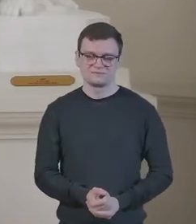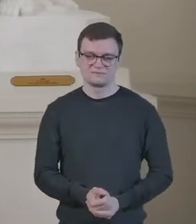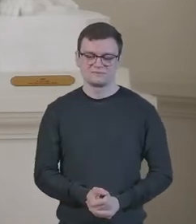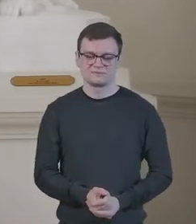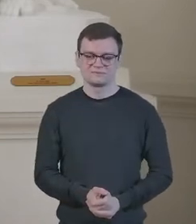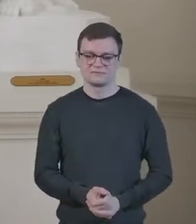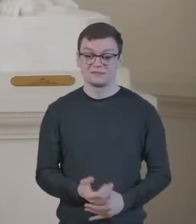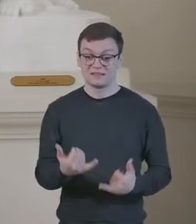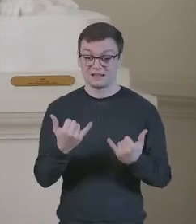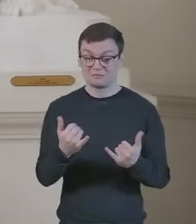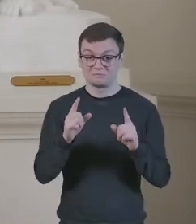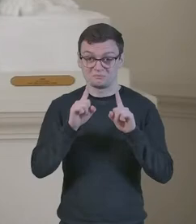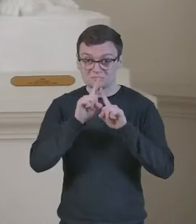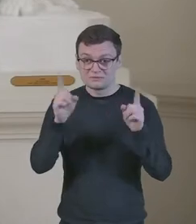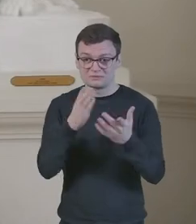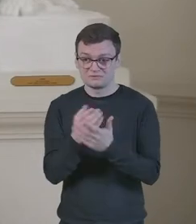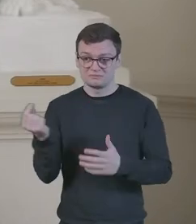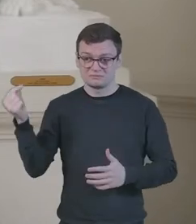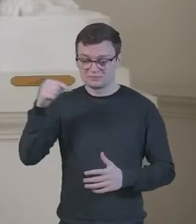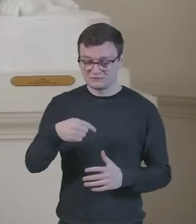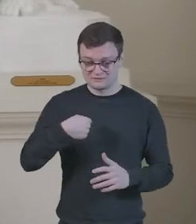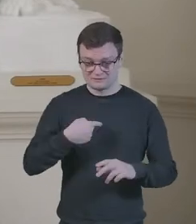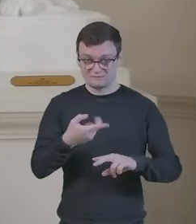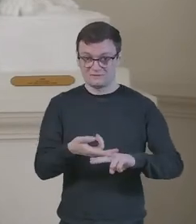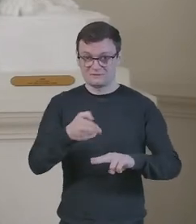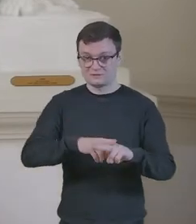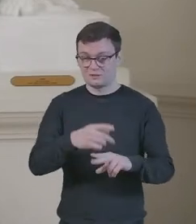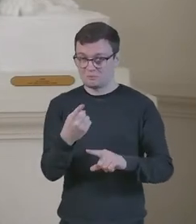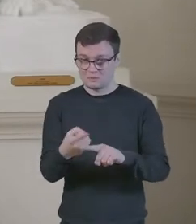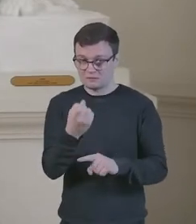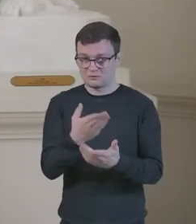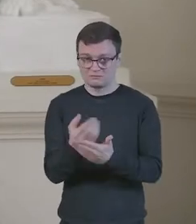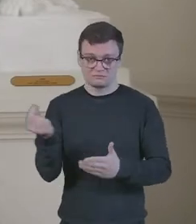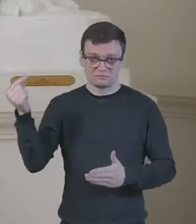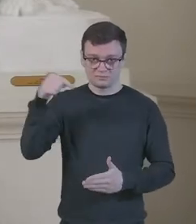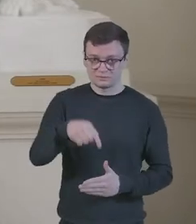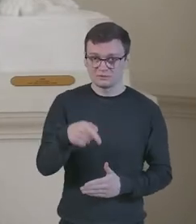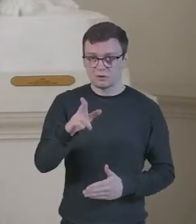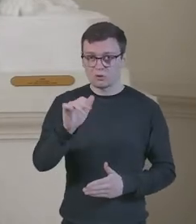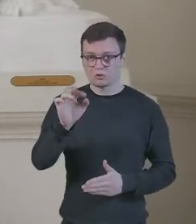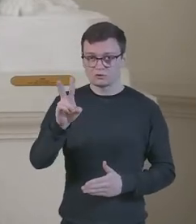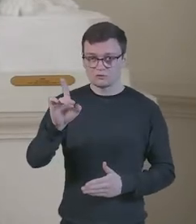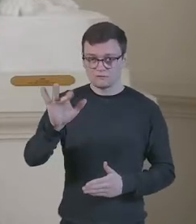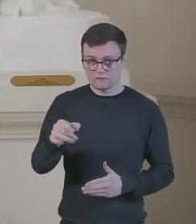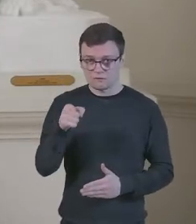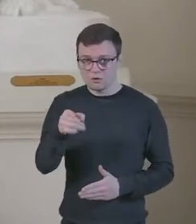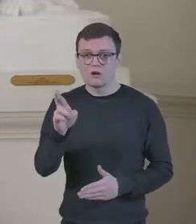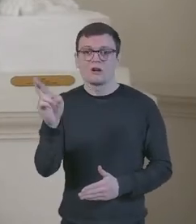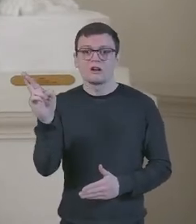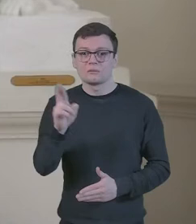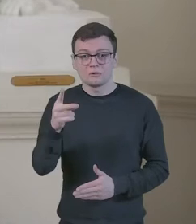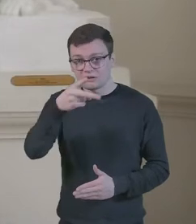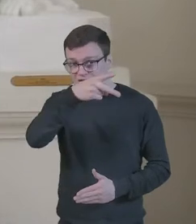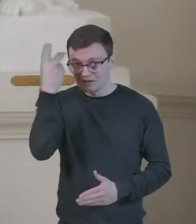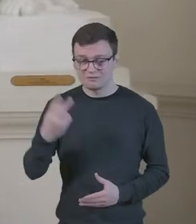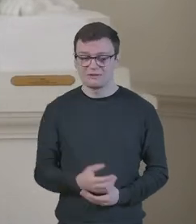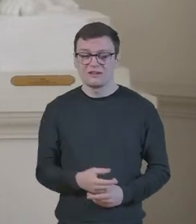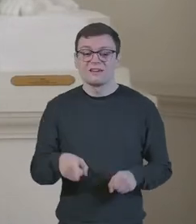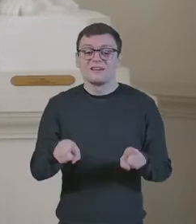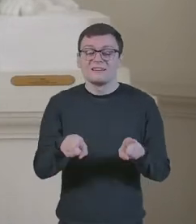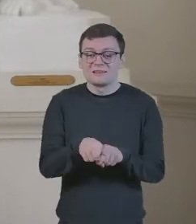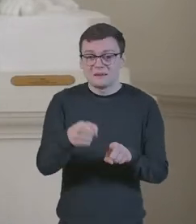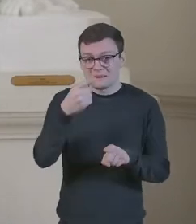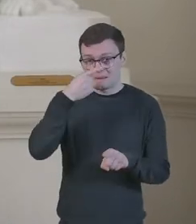vizitas yra man labai ypatingas, nes jisai žymi mano pirmąjį mano vizitą kaip Kosovo